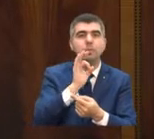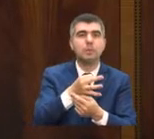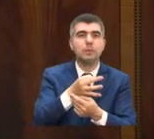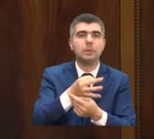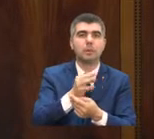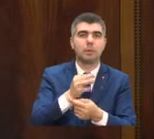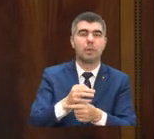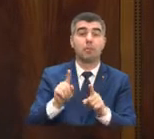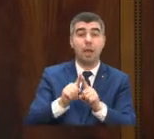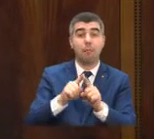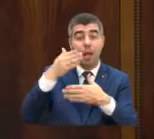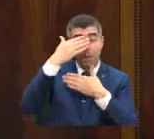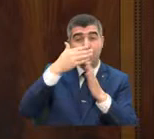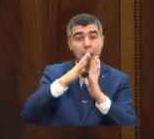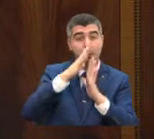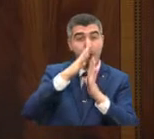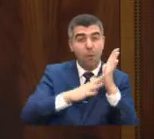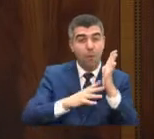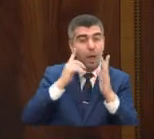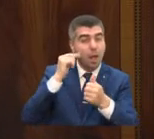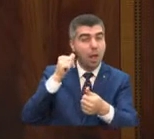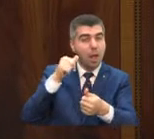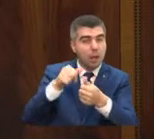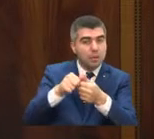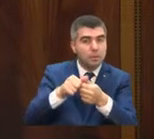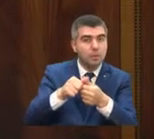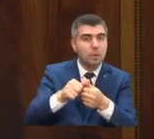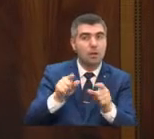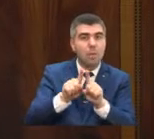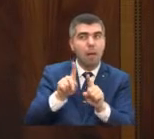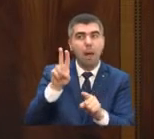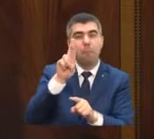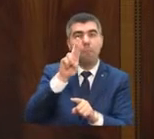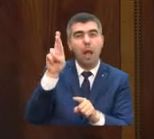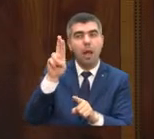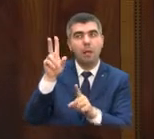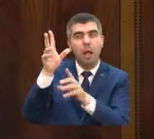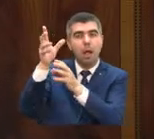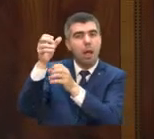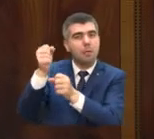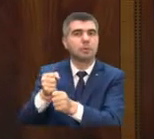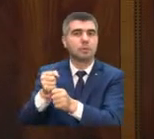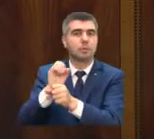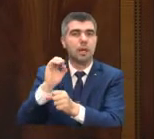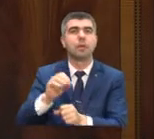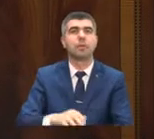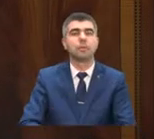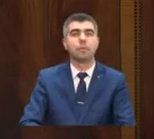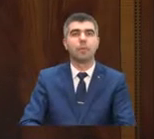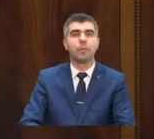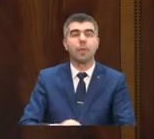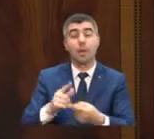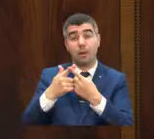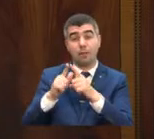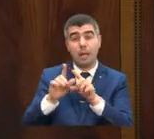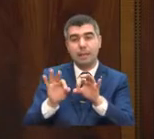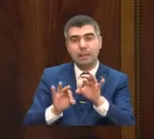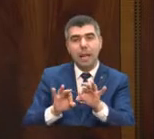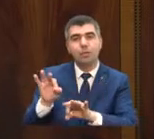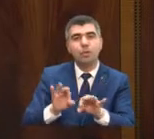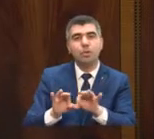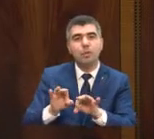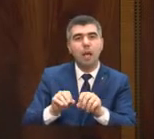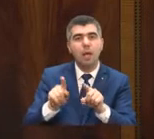المملكة المغربية كما تعلمون بفضل حكمة صاحب الجلالة الملك محمد السادس نصره الله وإياده استراتيجية شمولية